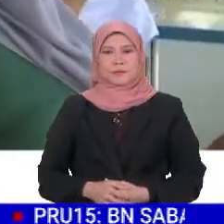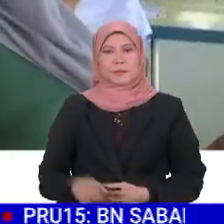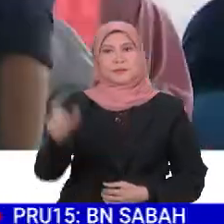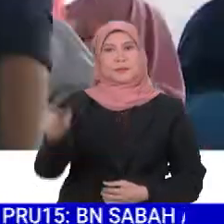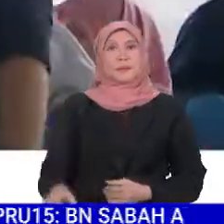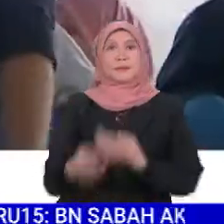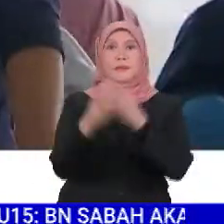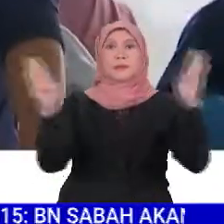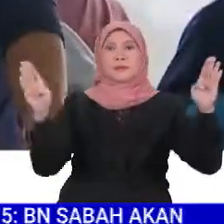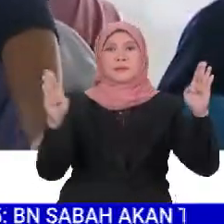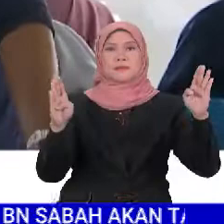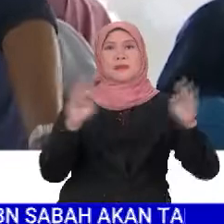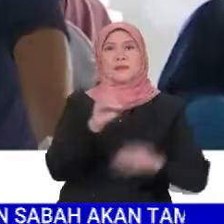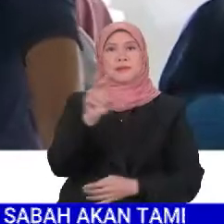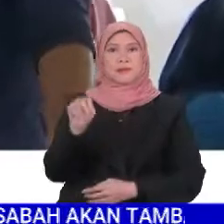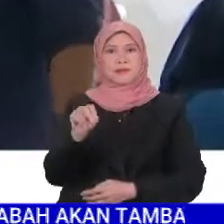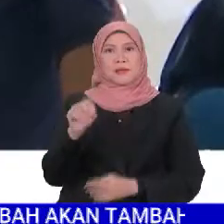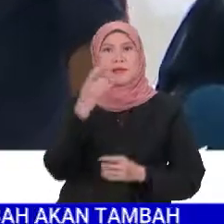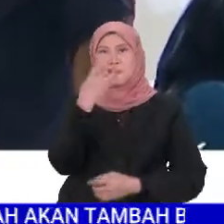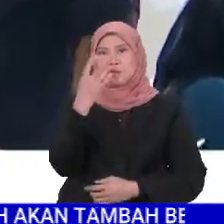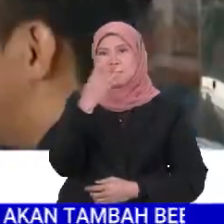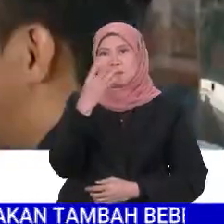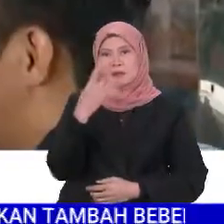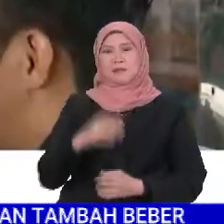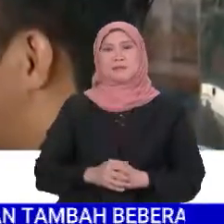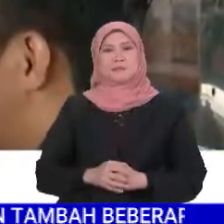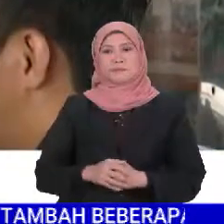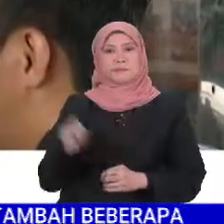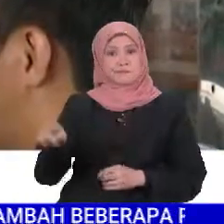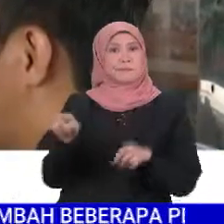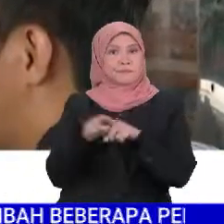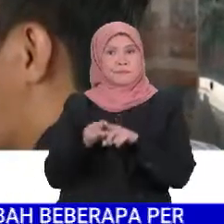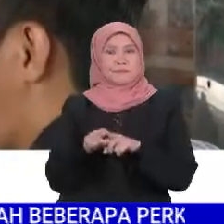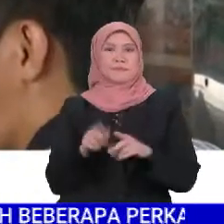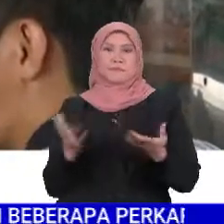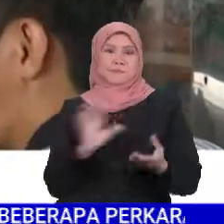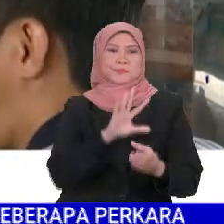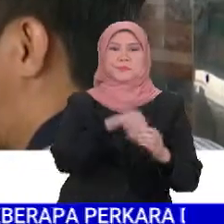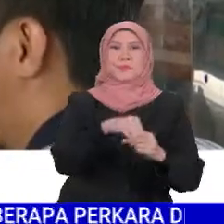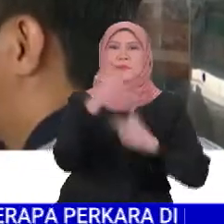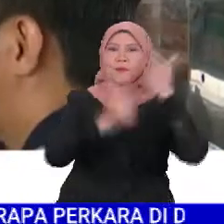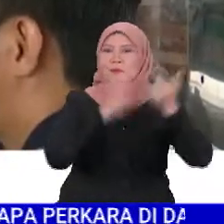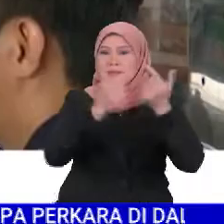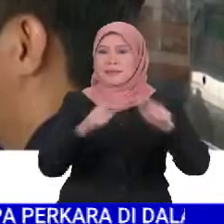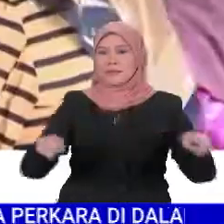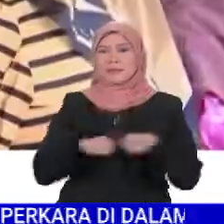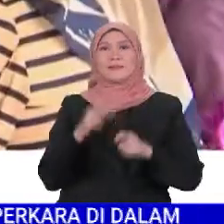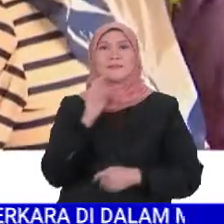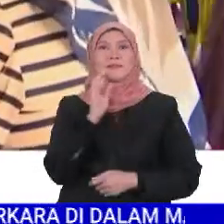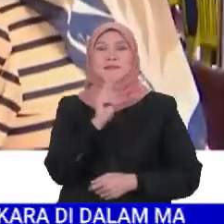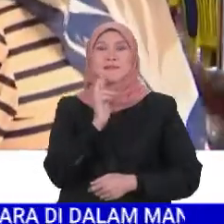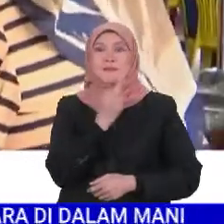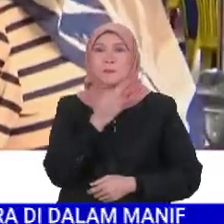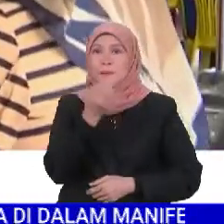Calon bebas bagi kerusi Parlimen Alustar, Sofan Feroza Ahmad Yusof turut tidak melepaskan peluang berkunjung ke Medan Selera Alor Merah